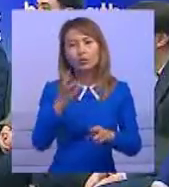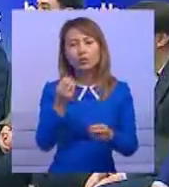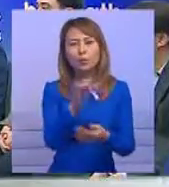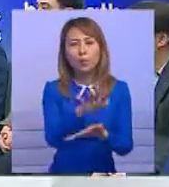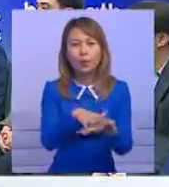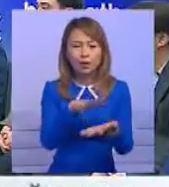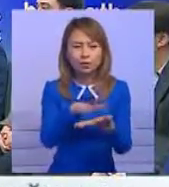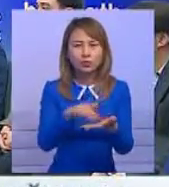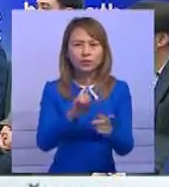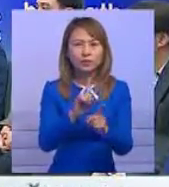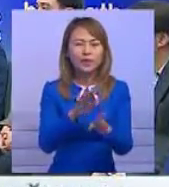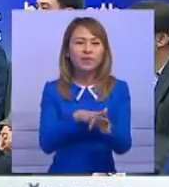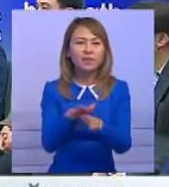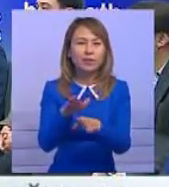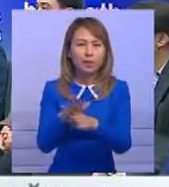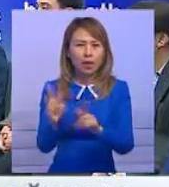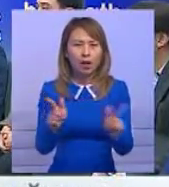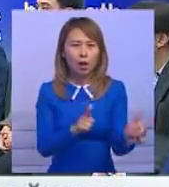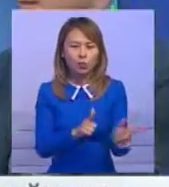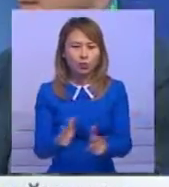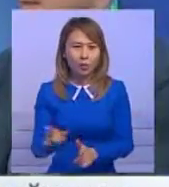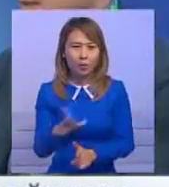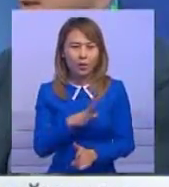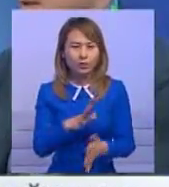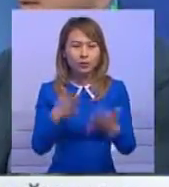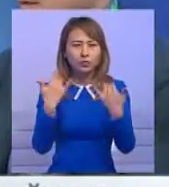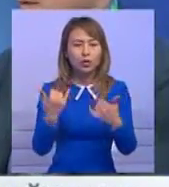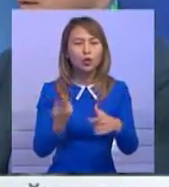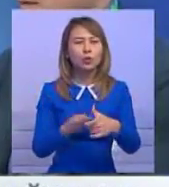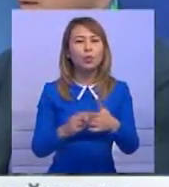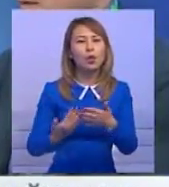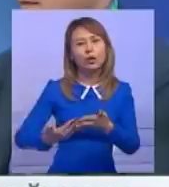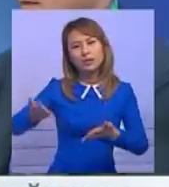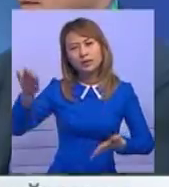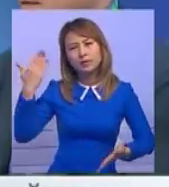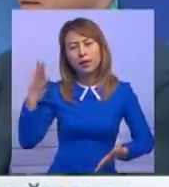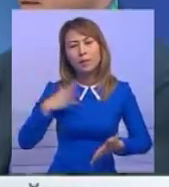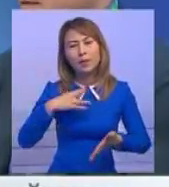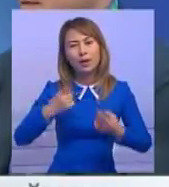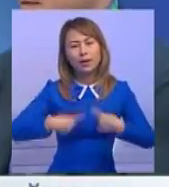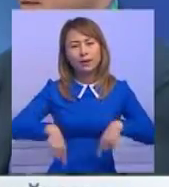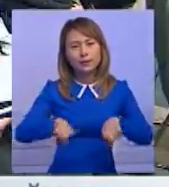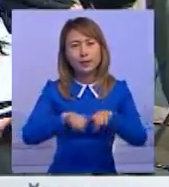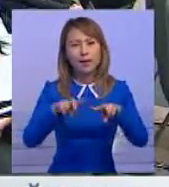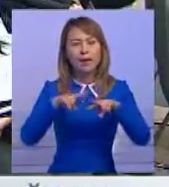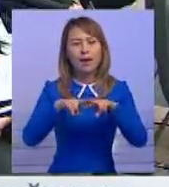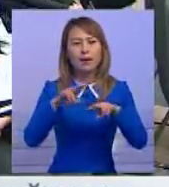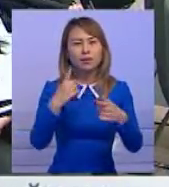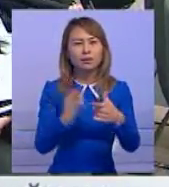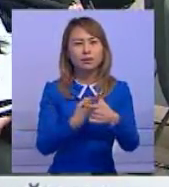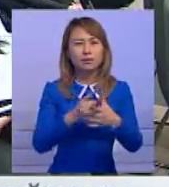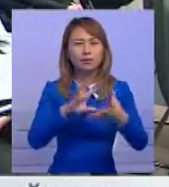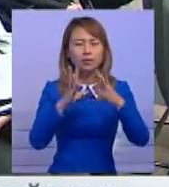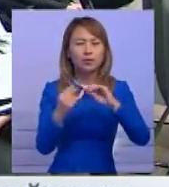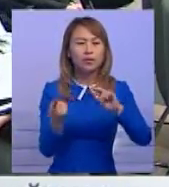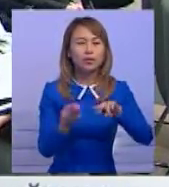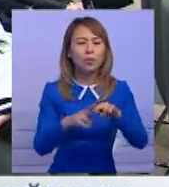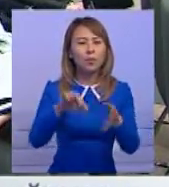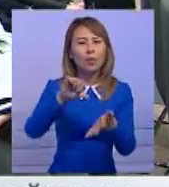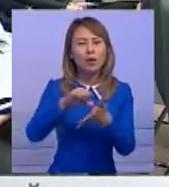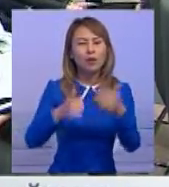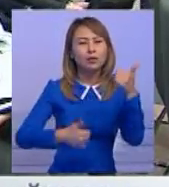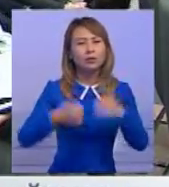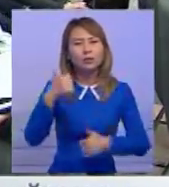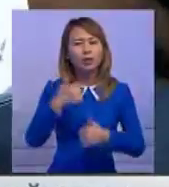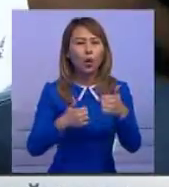әрі жүзеге асыруға әзір екендіктерін жеткізді. Айта кетейік, бұған дейін ұйымдастырылған Астана Innovation Challenge байқаулары